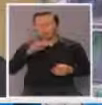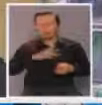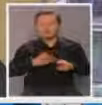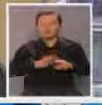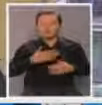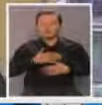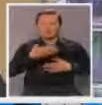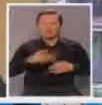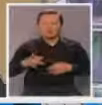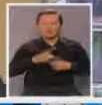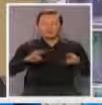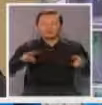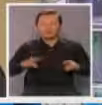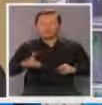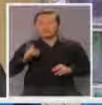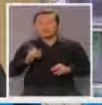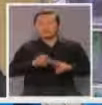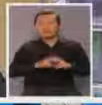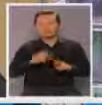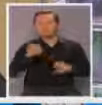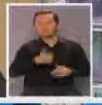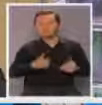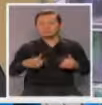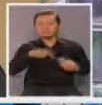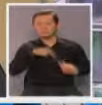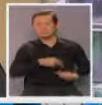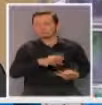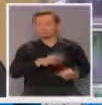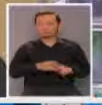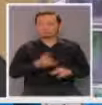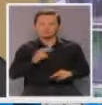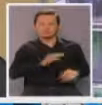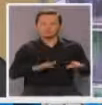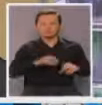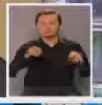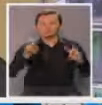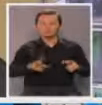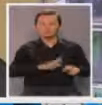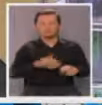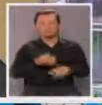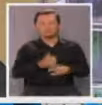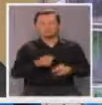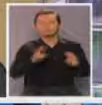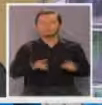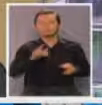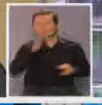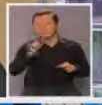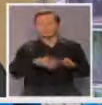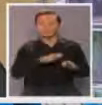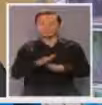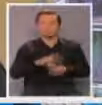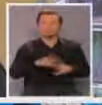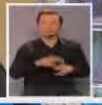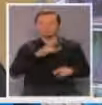Выражаю благодарность районному акимату за хорошую оценку нашего труда. Работа сегодняшних специалистов соответствует требованиям времени. Созданы